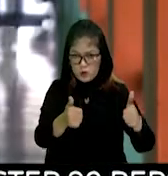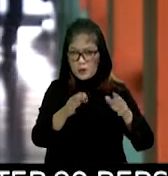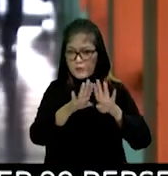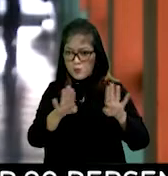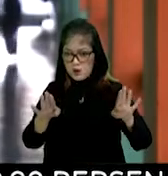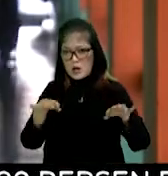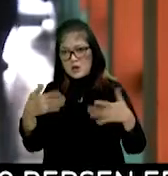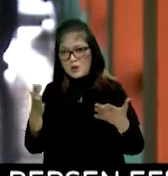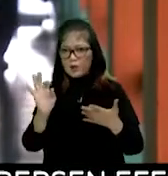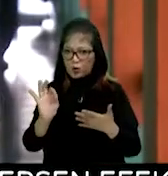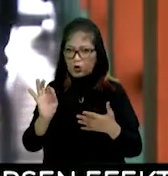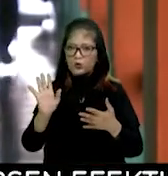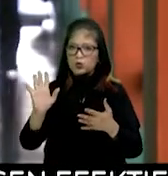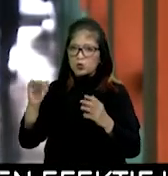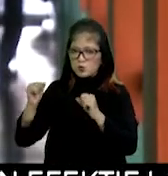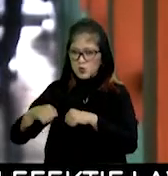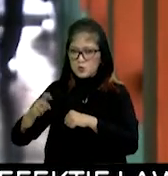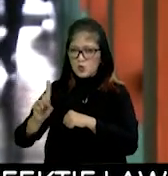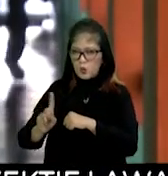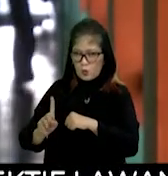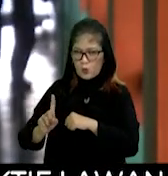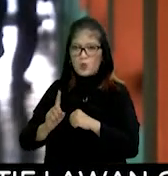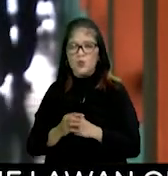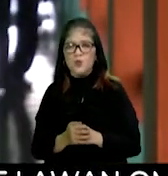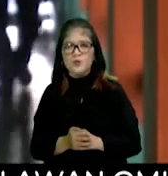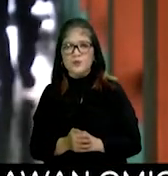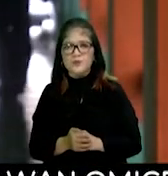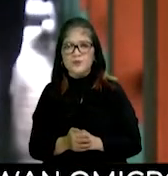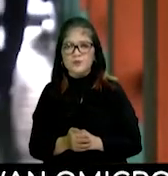tidak. Dari Jakarta, Camar Henda, Ilham Elias, Eri Nugraha, iNews melaporkan.